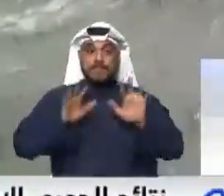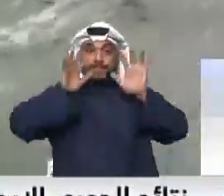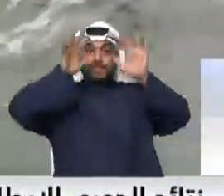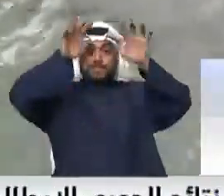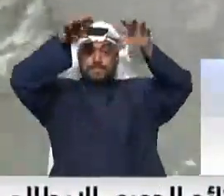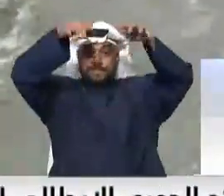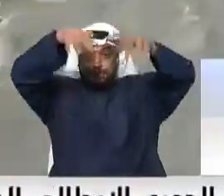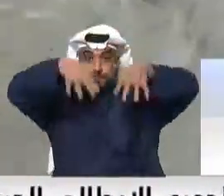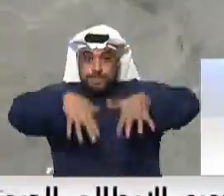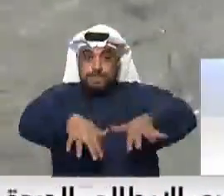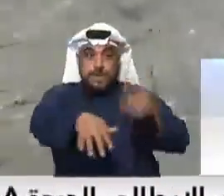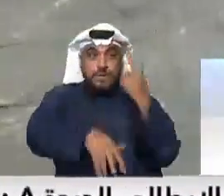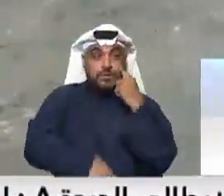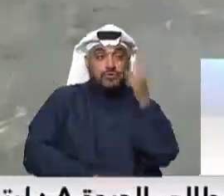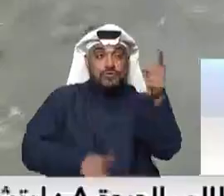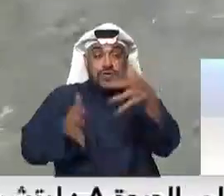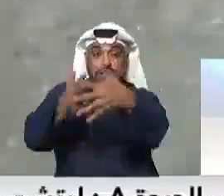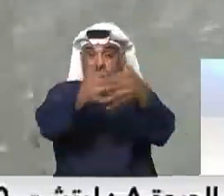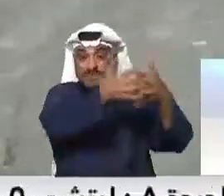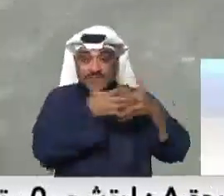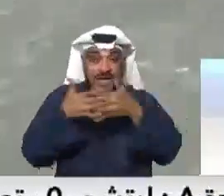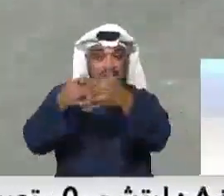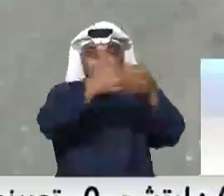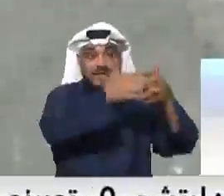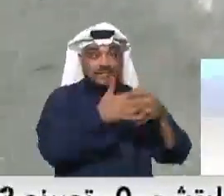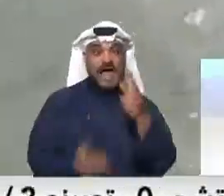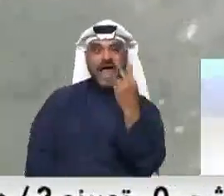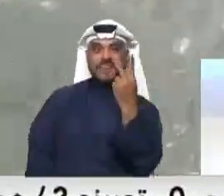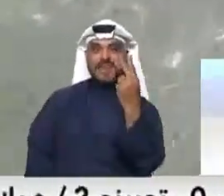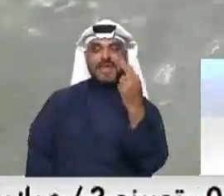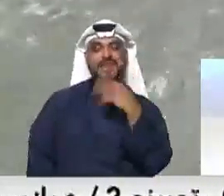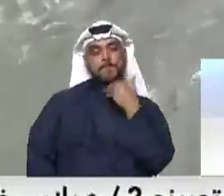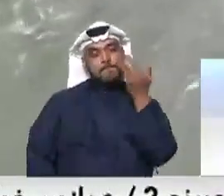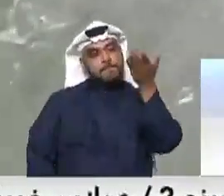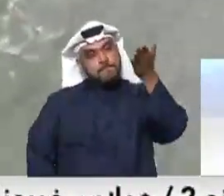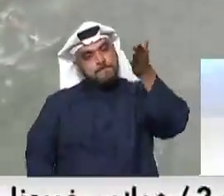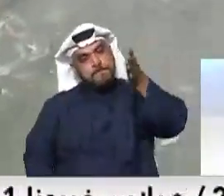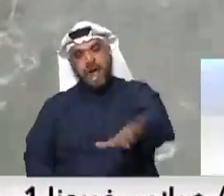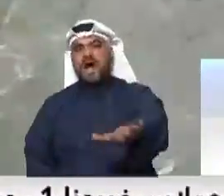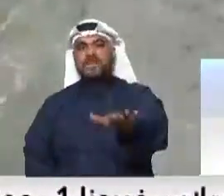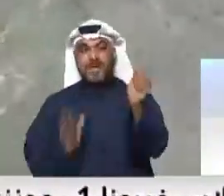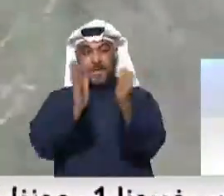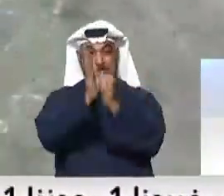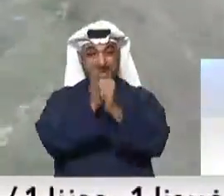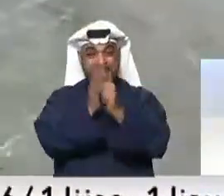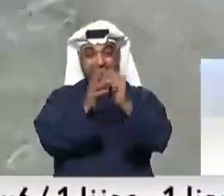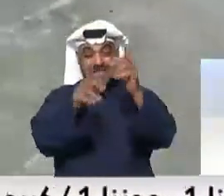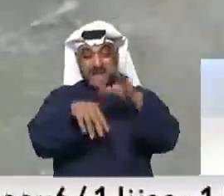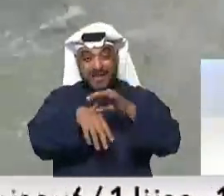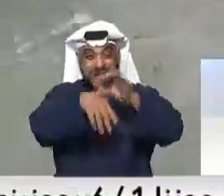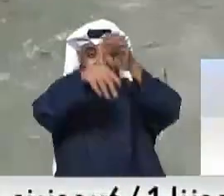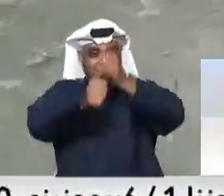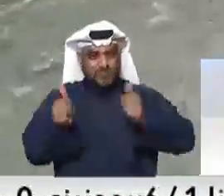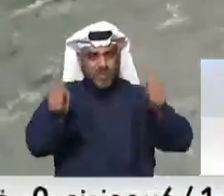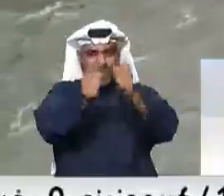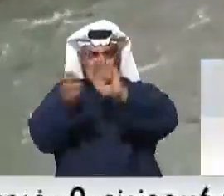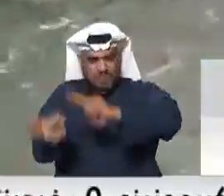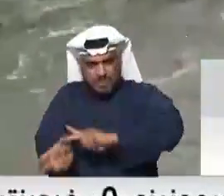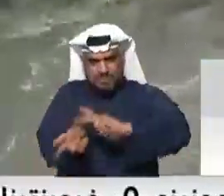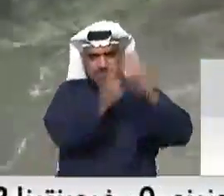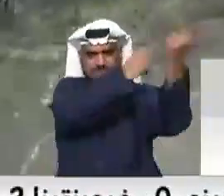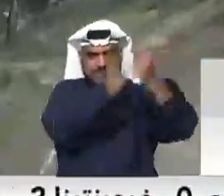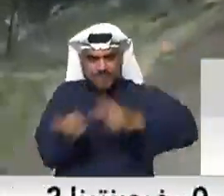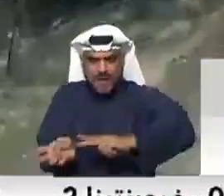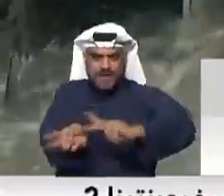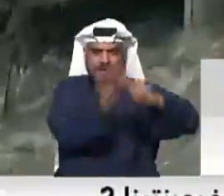في كاليفورنيا الى مقتل شخصين ونزوح الالاف عن منازلهم كما اعلنت سلطات